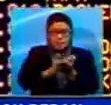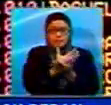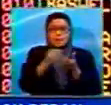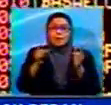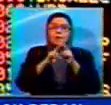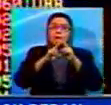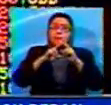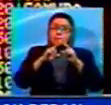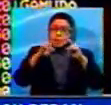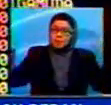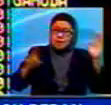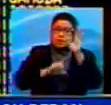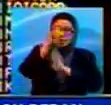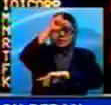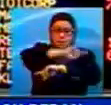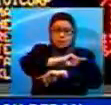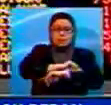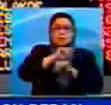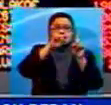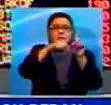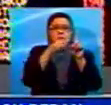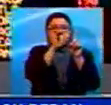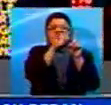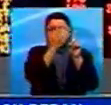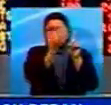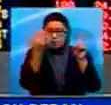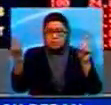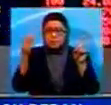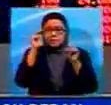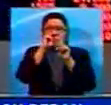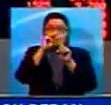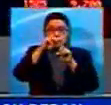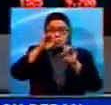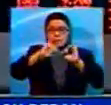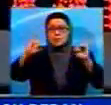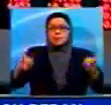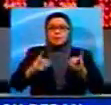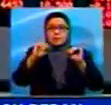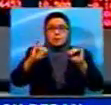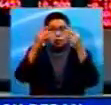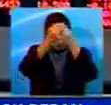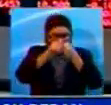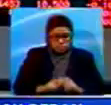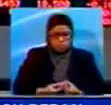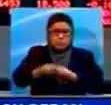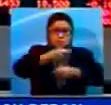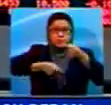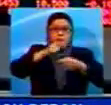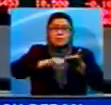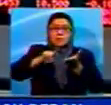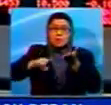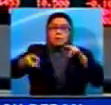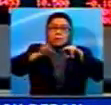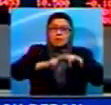tertinggi harian pada 18889.47 mata pada isnin jumlah dagangan mingguan bertambah